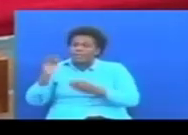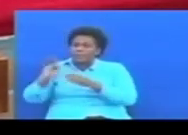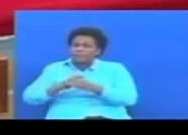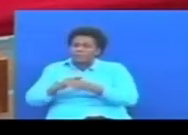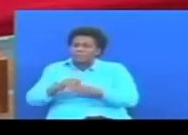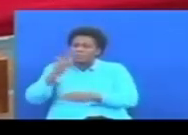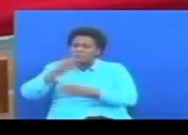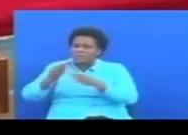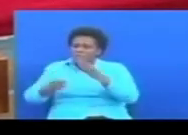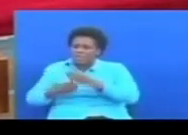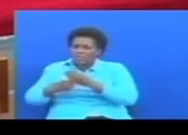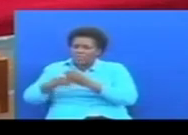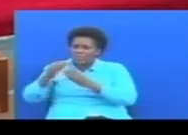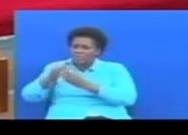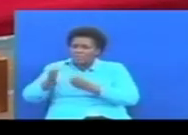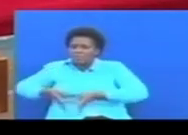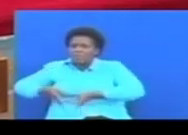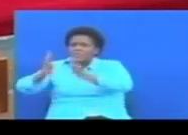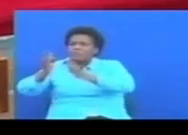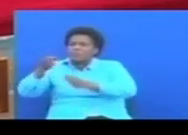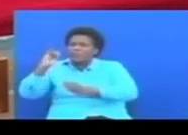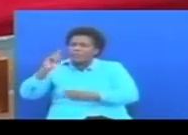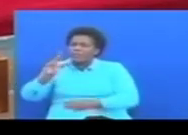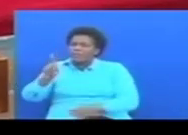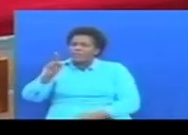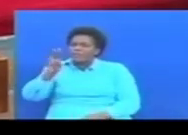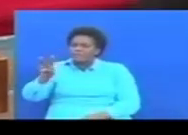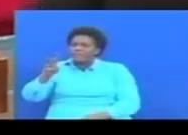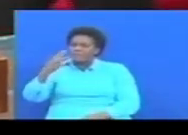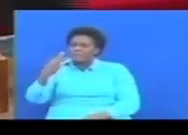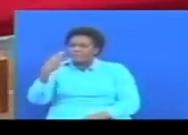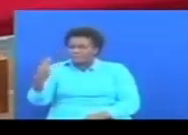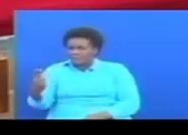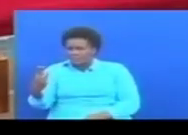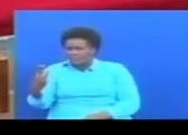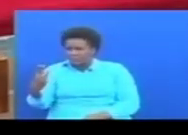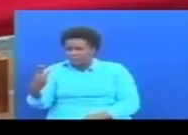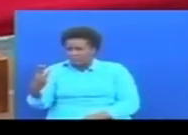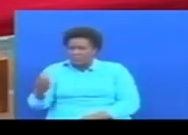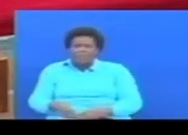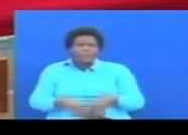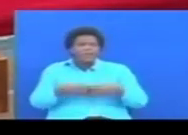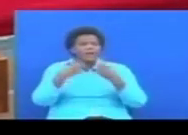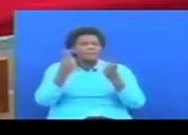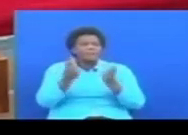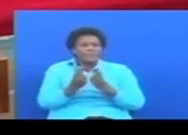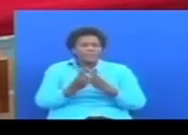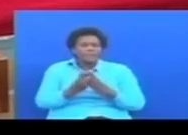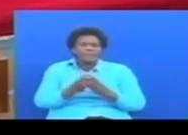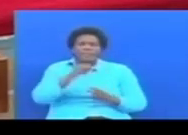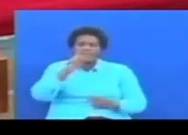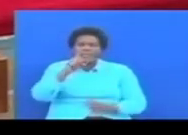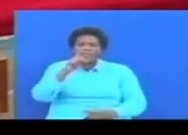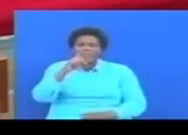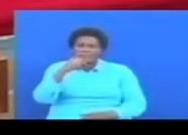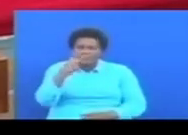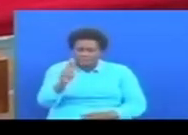kilomita 26 za njia ya umeme wa msongo wa kilovolti 33 na kilomita 32 za njia ya umeme wa msongo wa